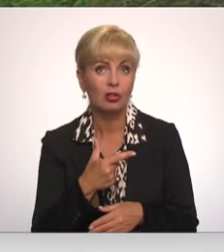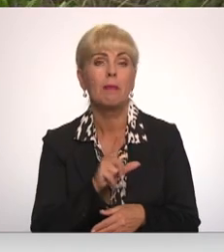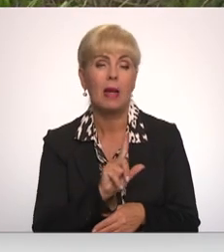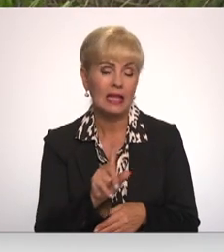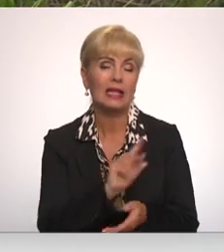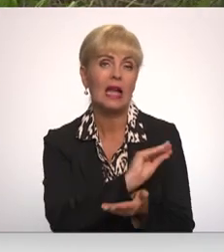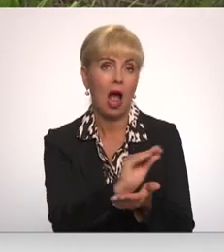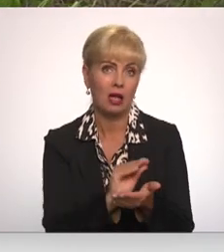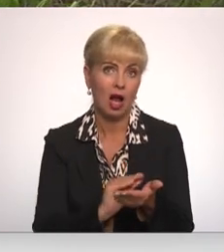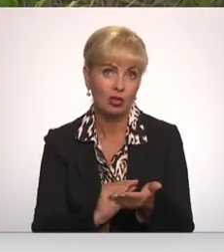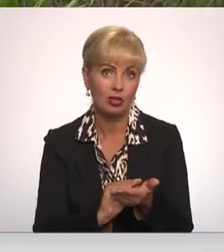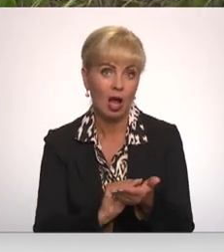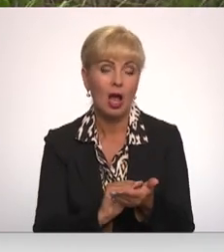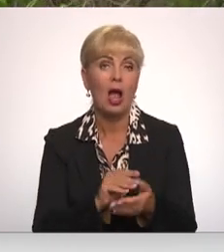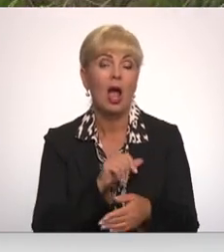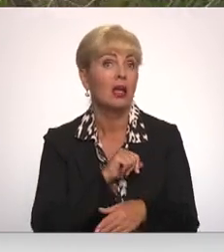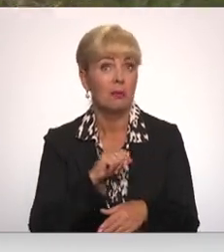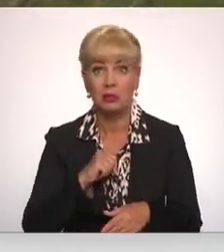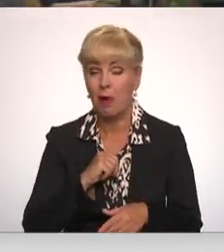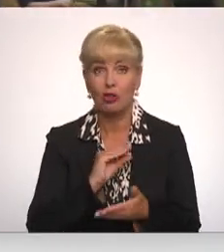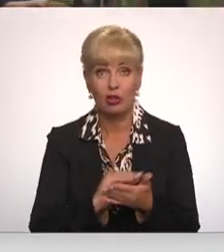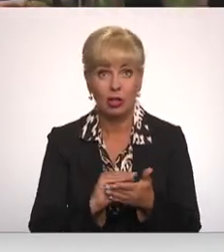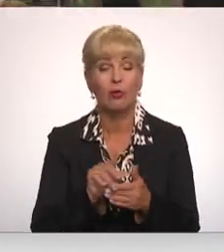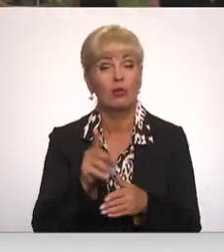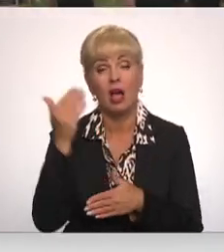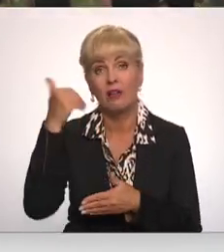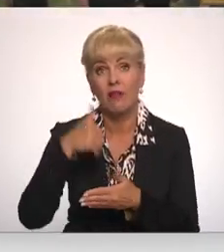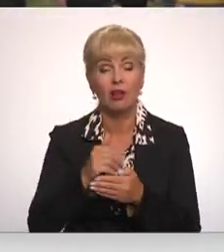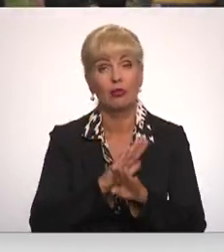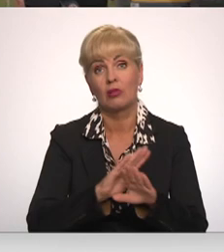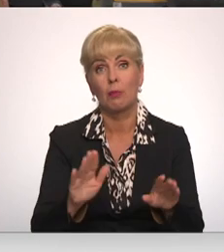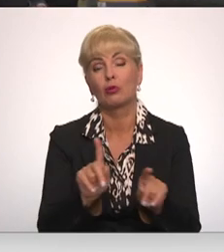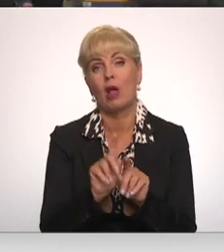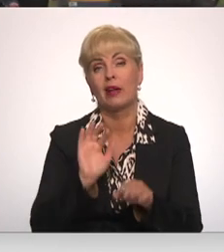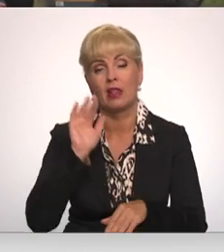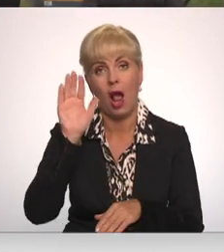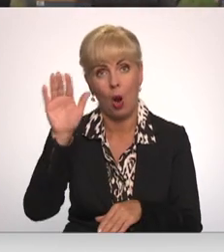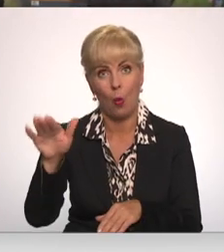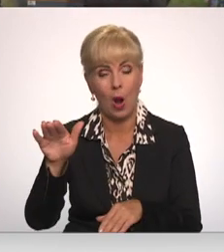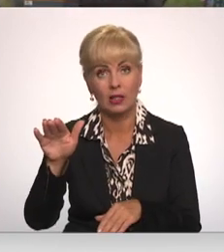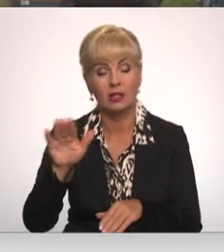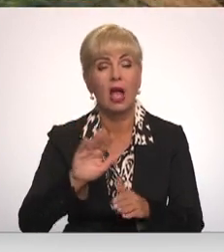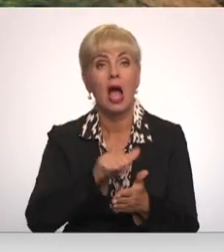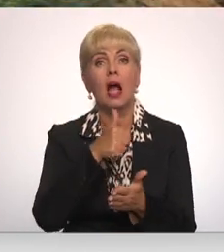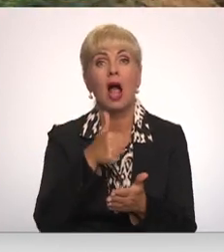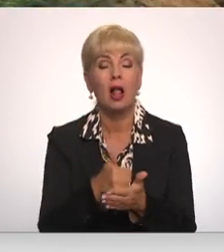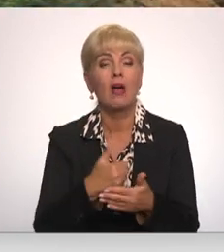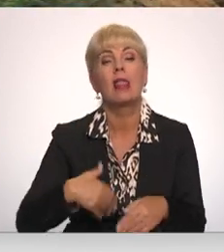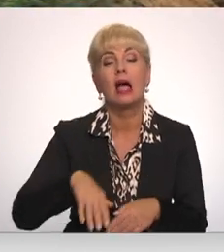jārakstā. Un mēs viņu paši nerakstīsim, nebūs arī vēstures un nebūs arī nākotnes. Bet galvenais, ka mēs